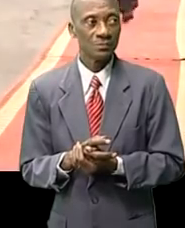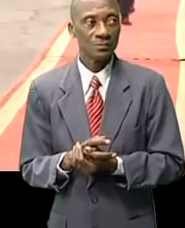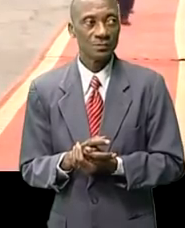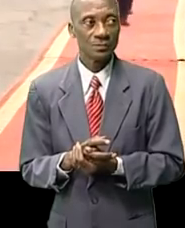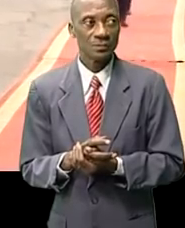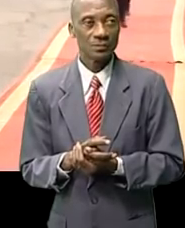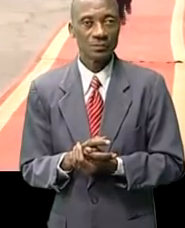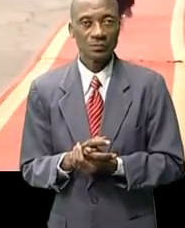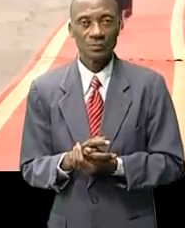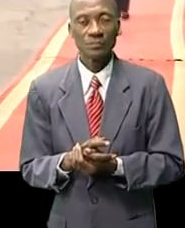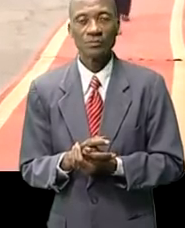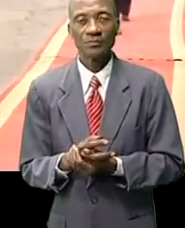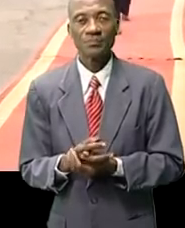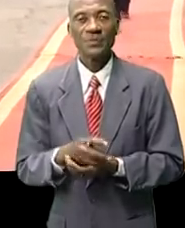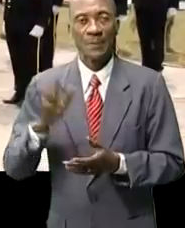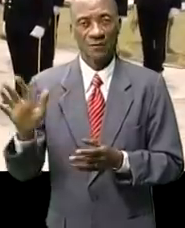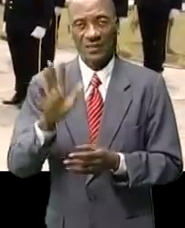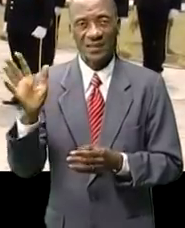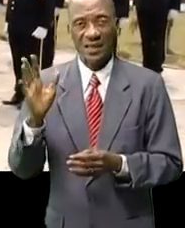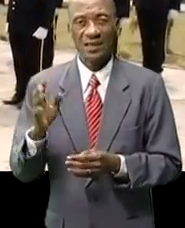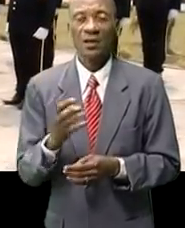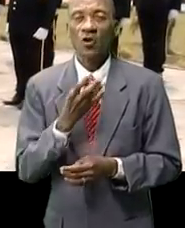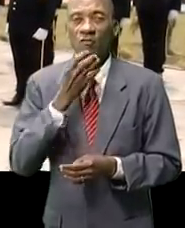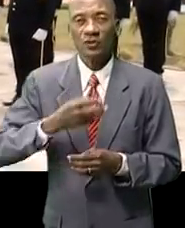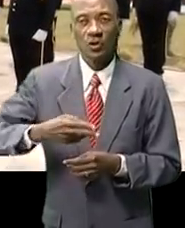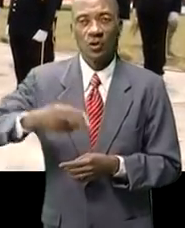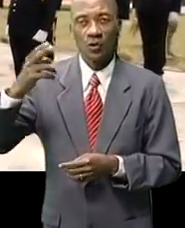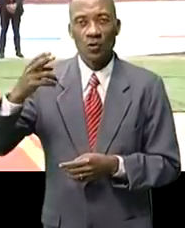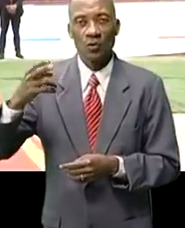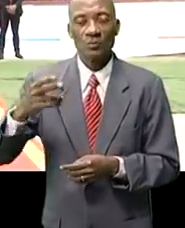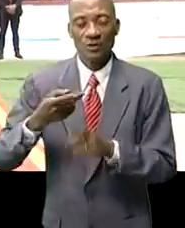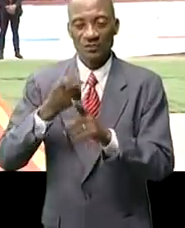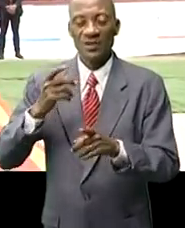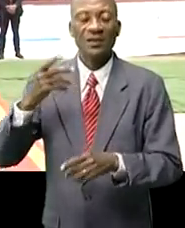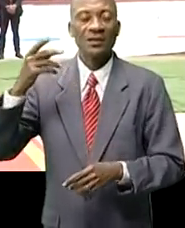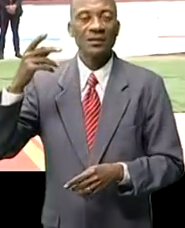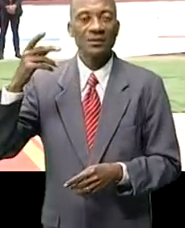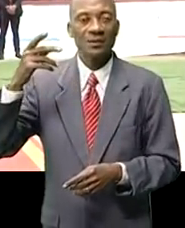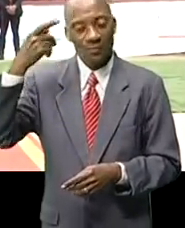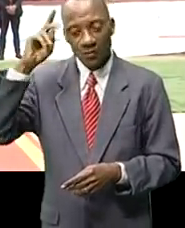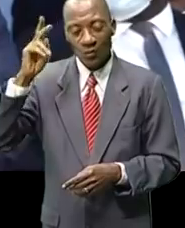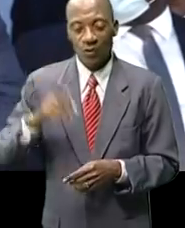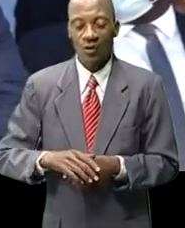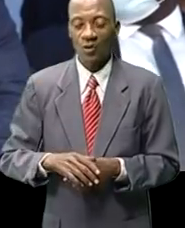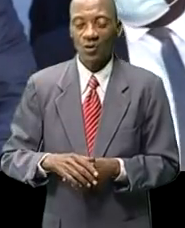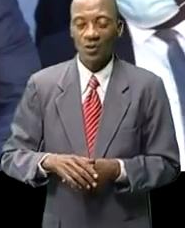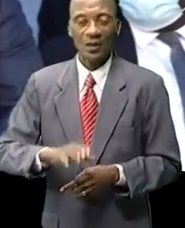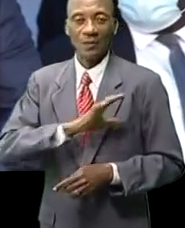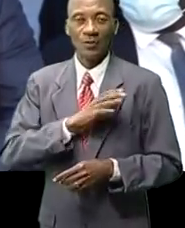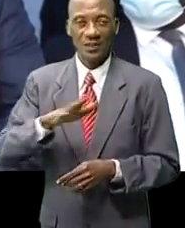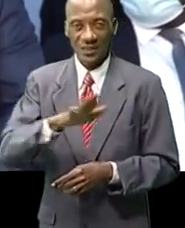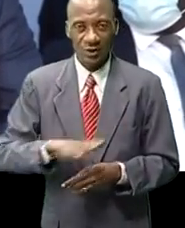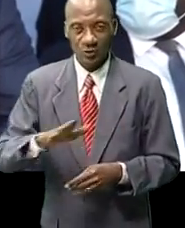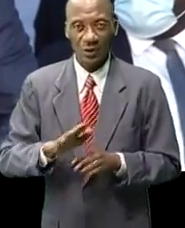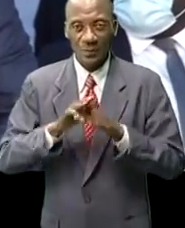Ils sont 25 au total, ces officiers supérieurs de FRDC et de la police nationale, lauréats de la première promotion de l'école de guerre de Kinshasa. Après 7